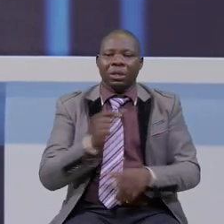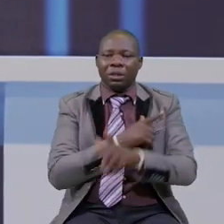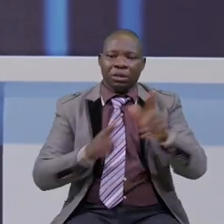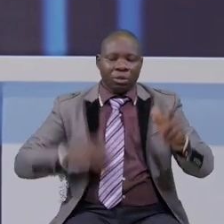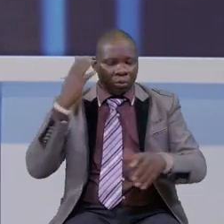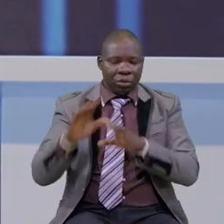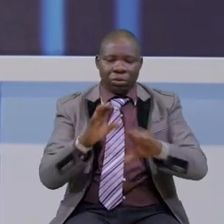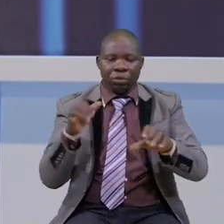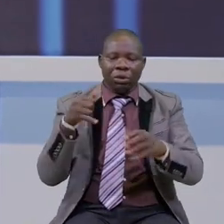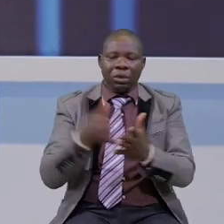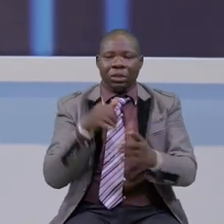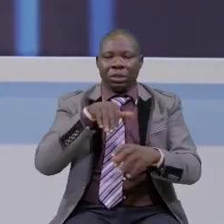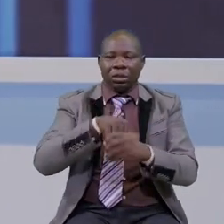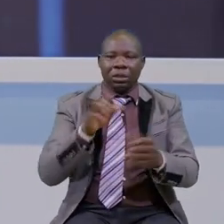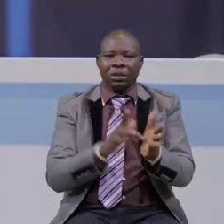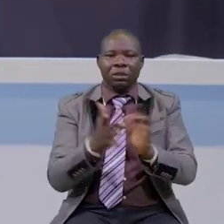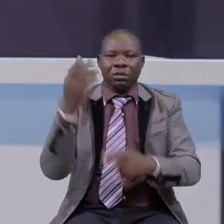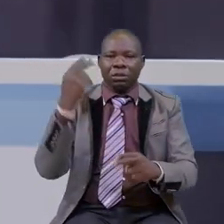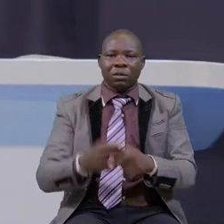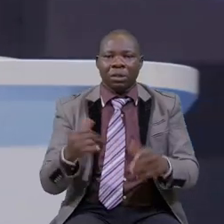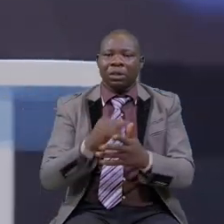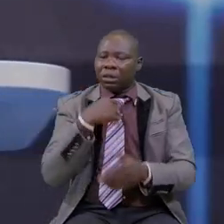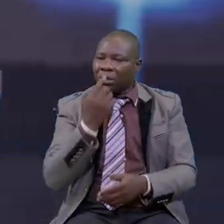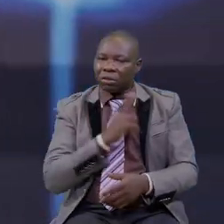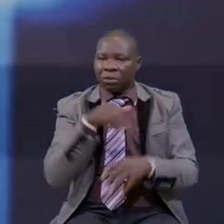Le Seigneur le fera au nom de Jésus.